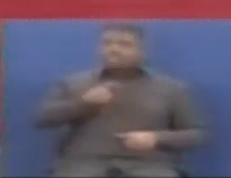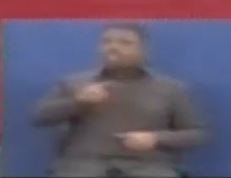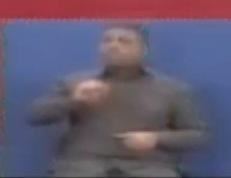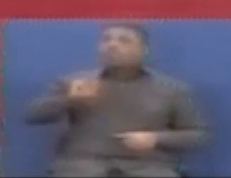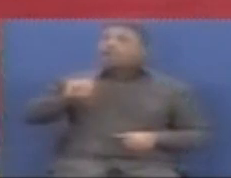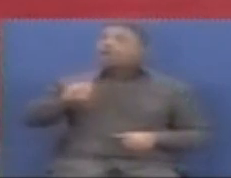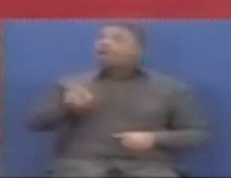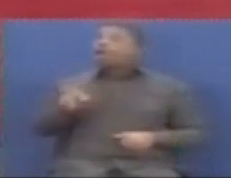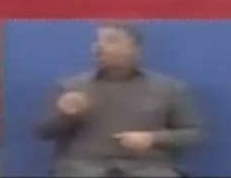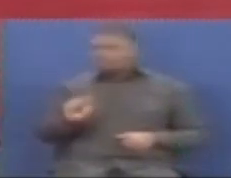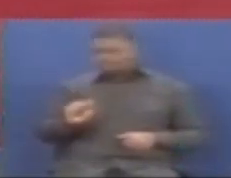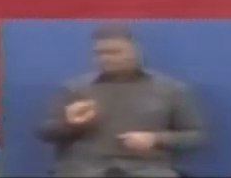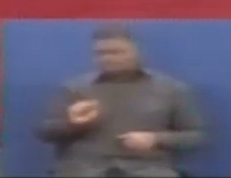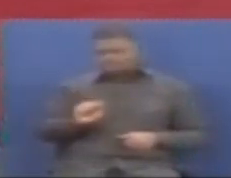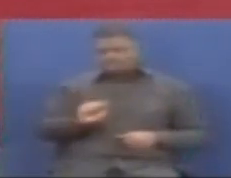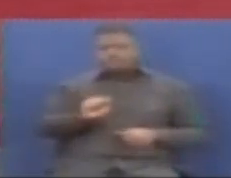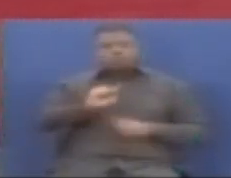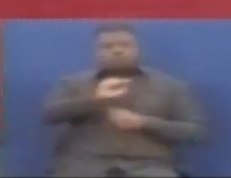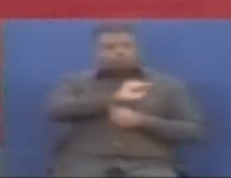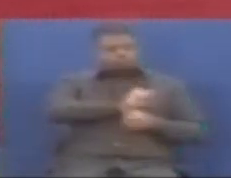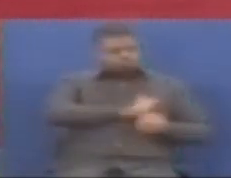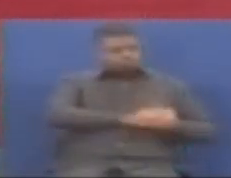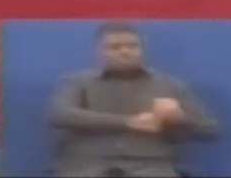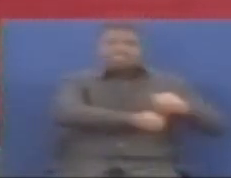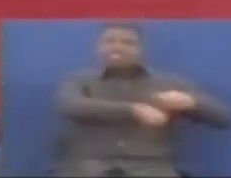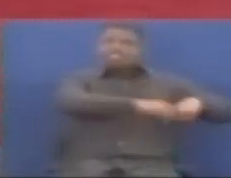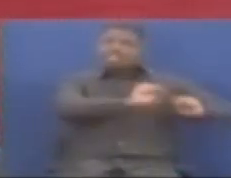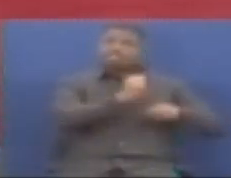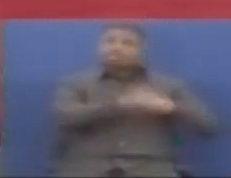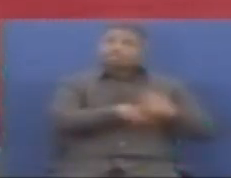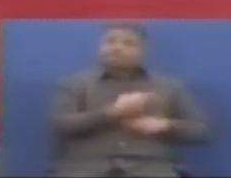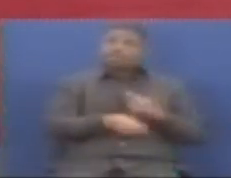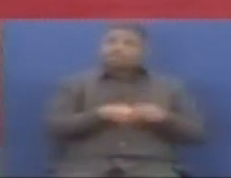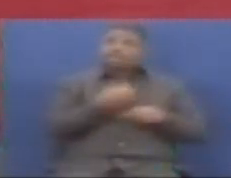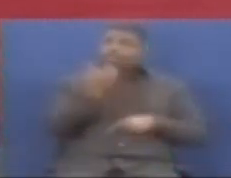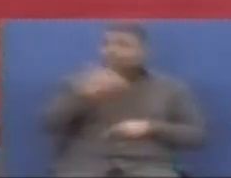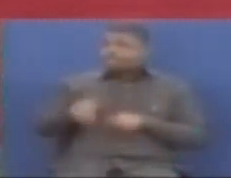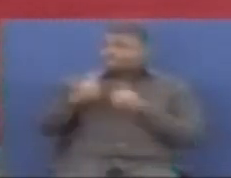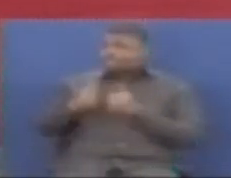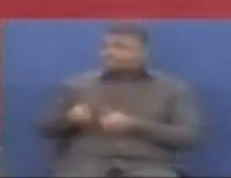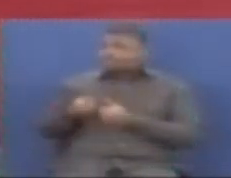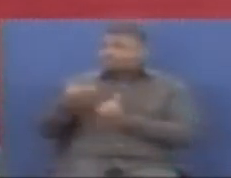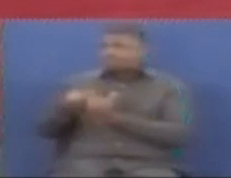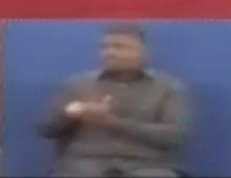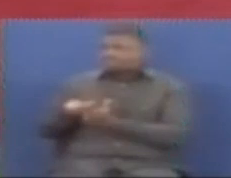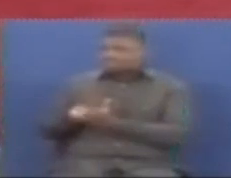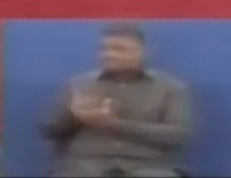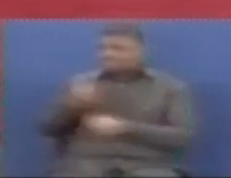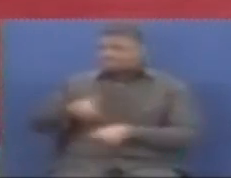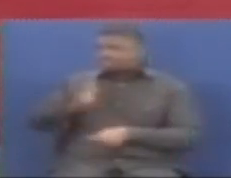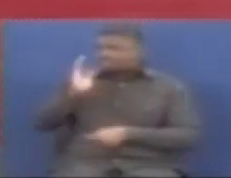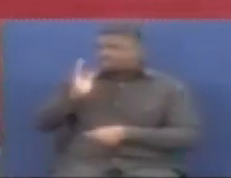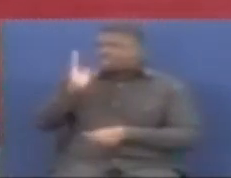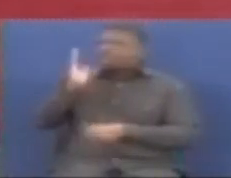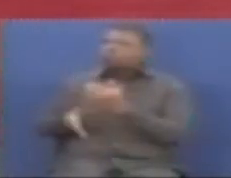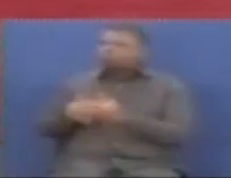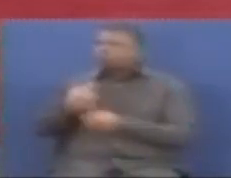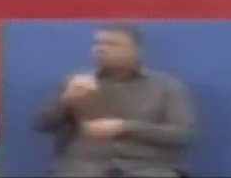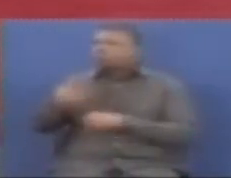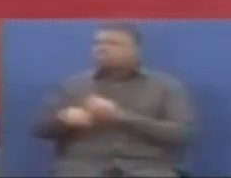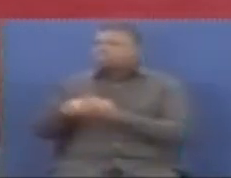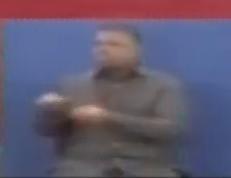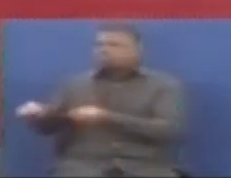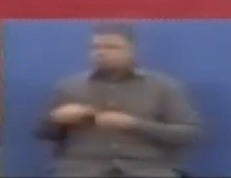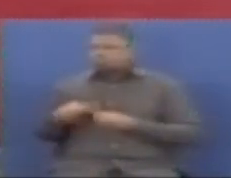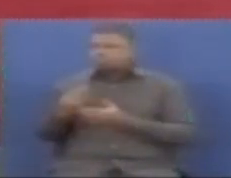ambacho ninachotaka kusema, utekelezaji wa miradi ya maji inategemeana na fedha, na tunashukuru serikali kila mwisho wa mwezi huwa wanatupa fedha zile za mfuko wa